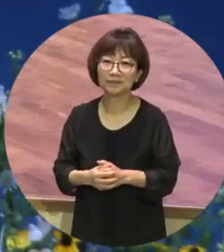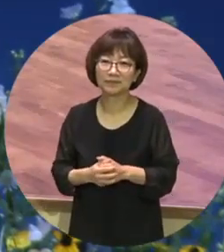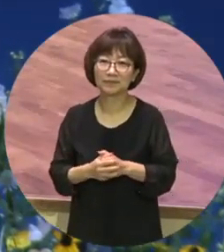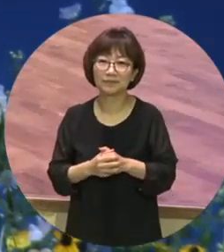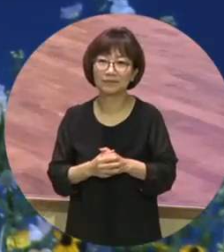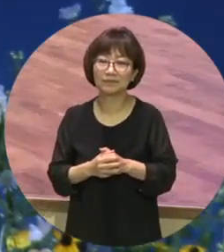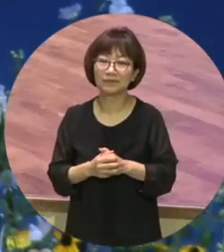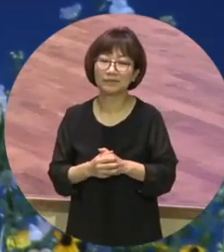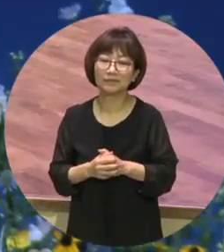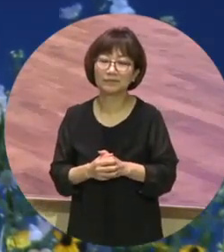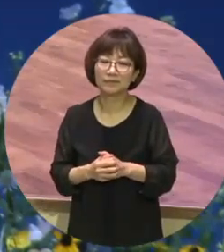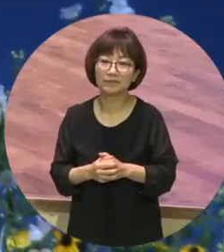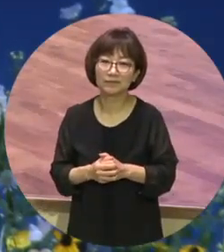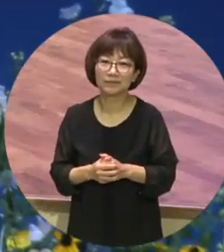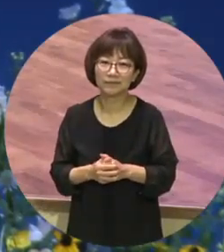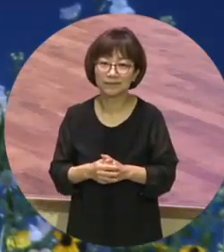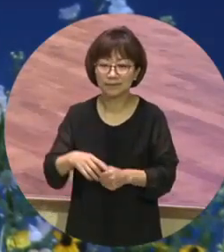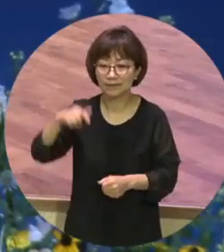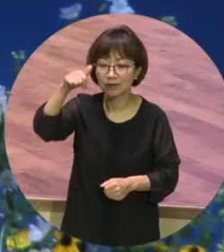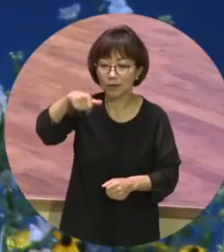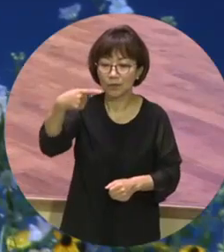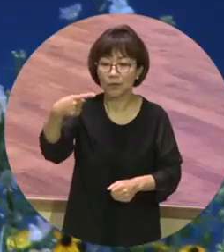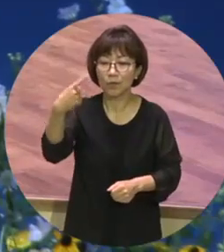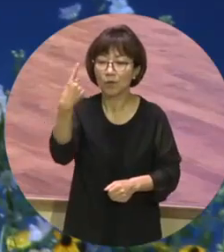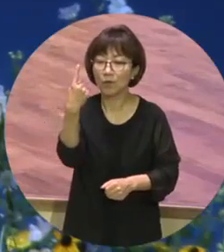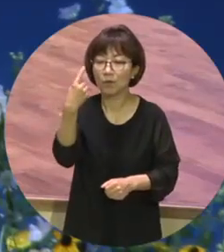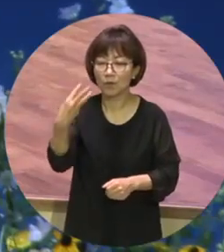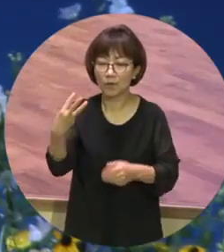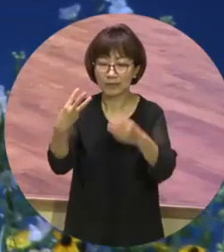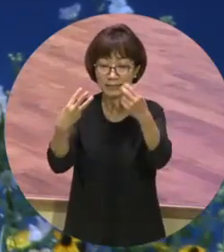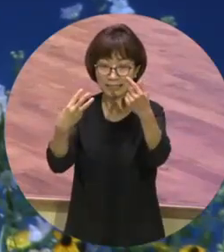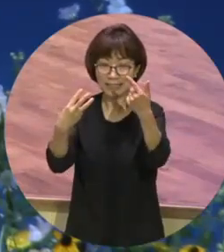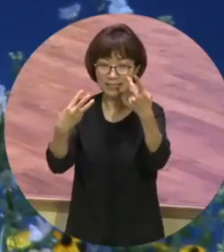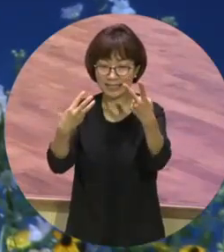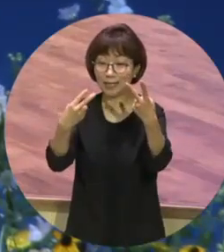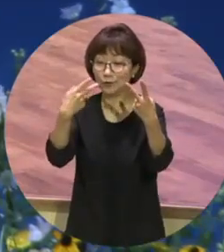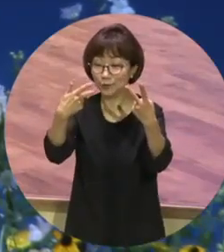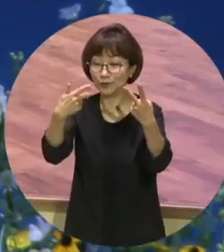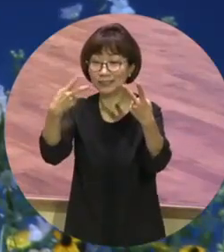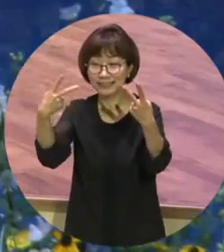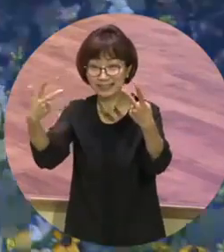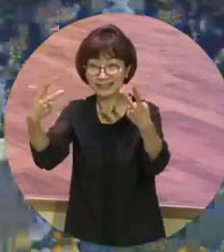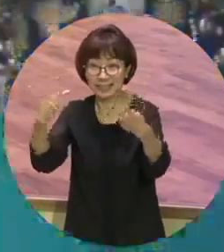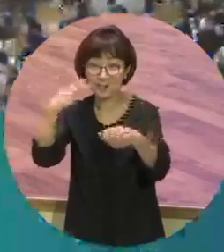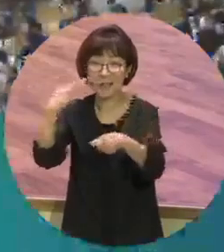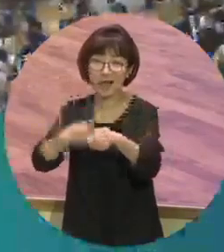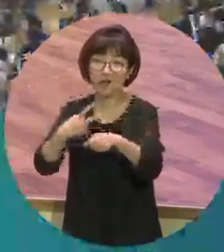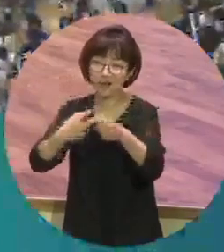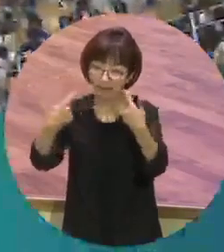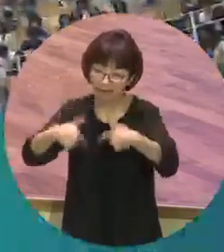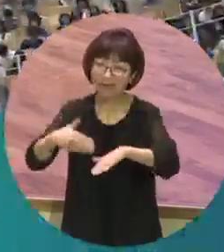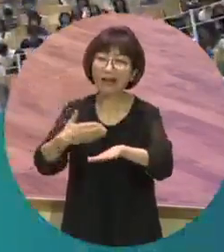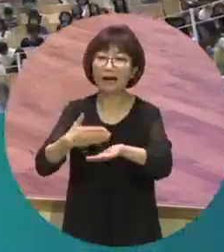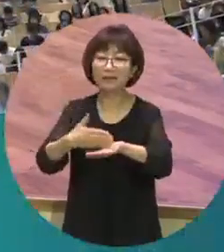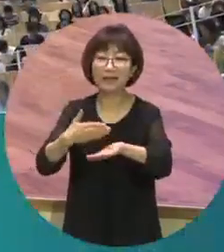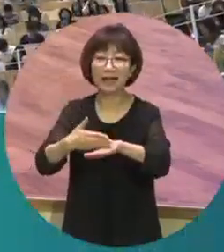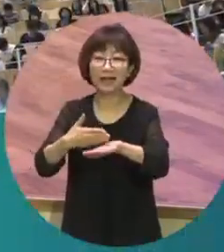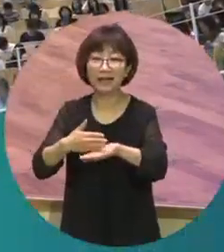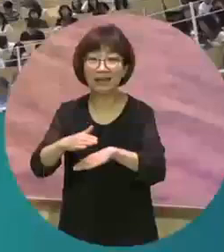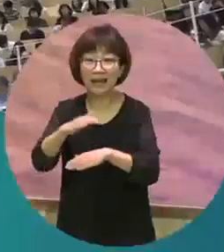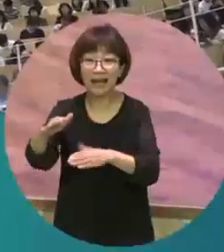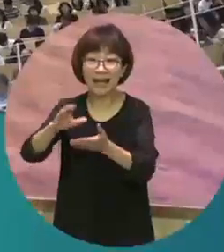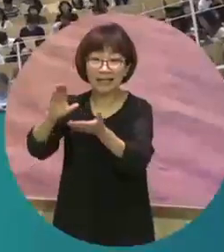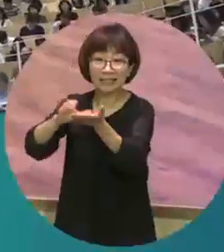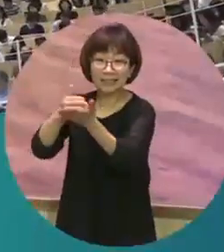만드신다고요. 그래서 골로새서 2장 6절을 7절에 보면 바울이 감사로 그냥 도배를 하죠. 그러므로 너희가 그리스도 예수를